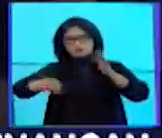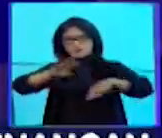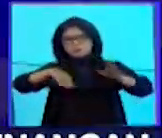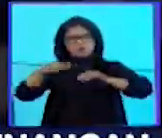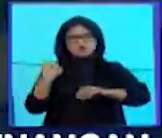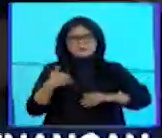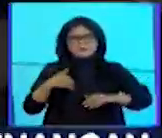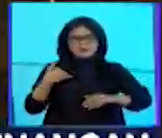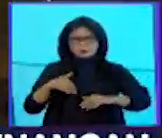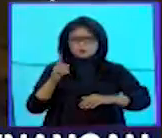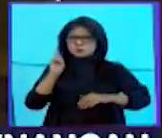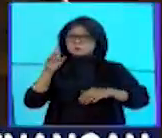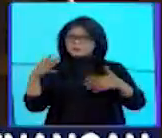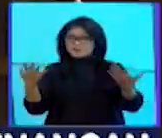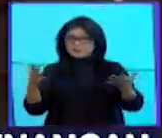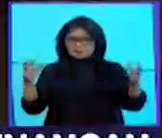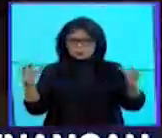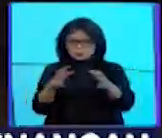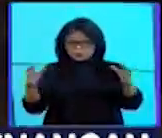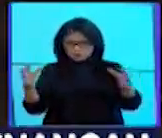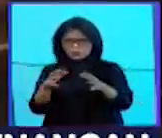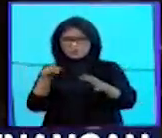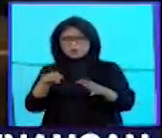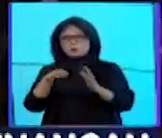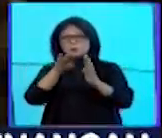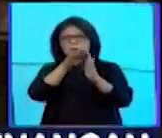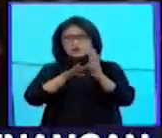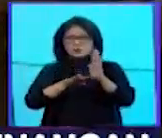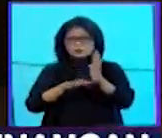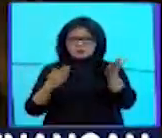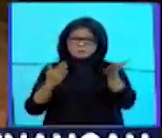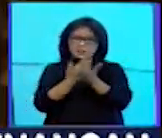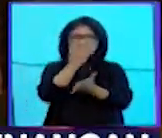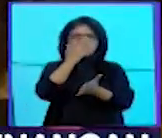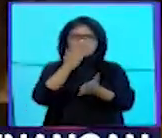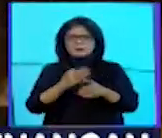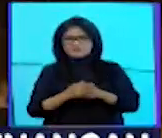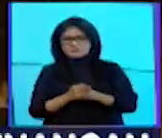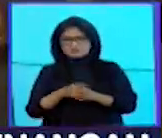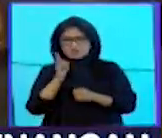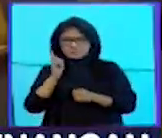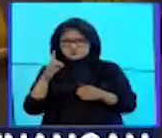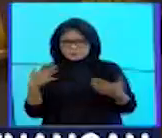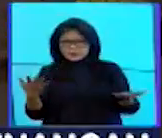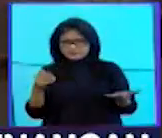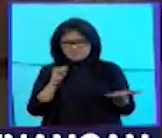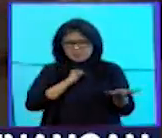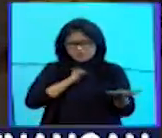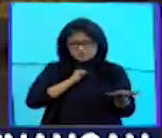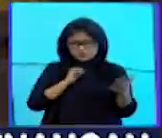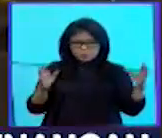kerumunan dan melanggar ketentuan aturan PPKM Mikro. Kerumunan supporter dikhawatirkan memunculkan klaster penyebaran COVID-19.